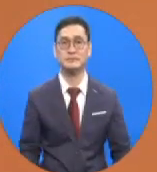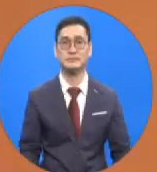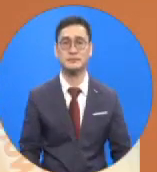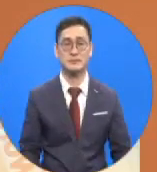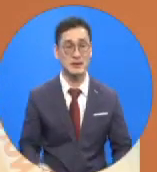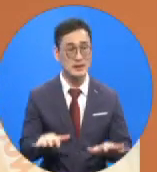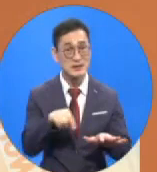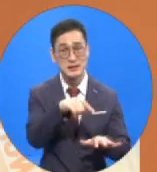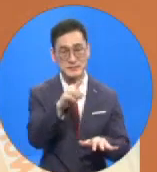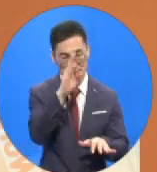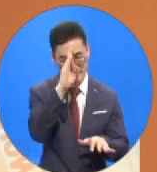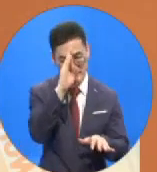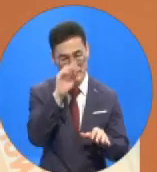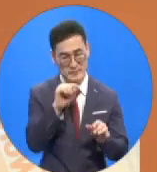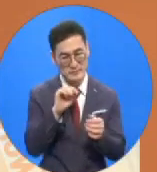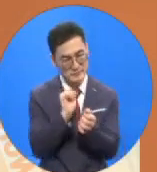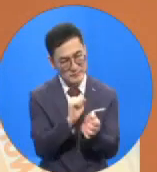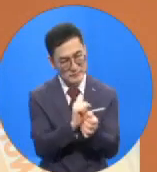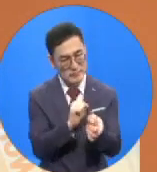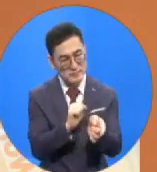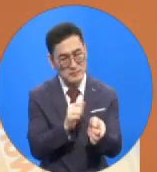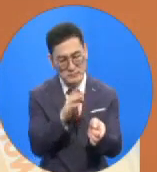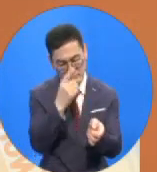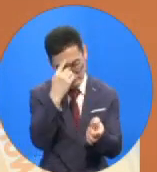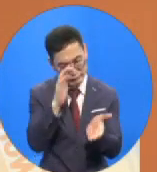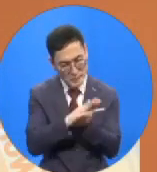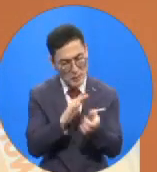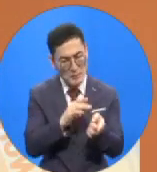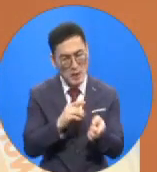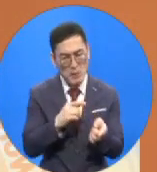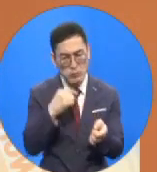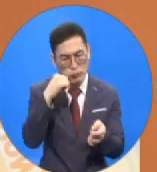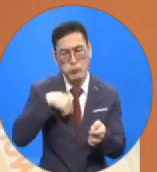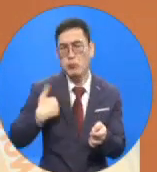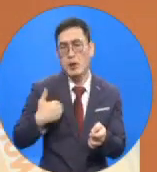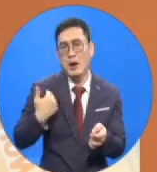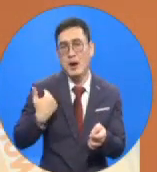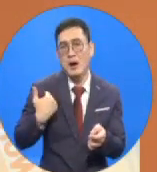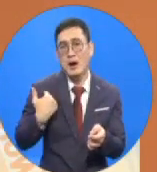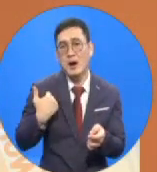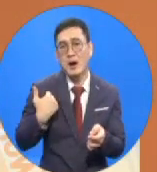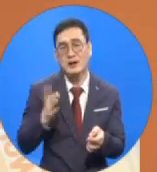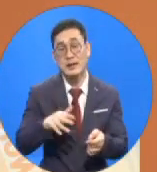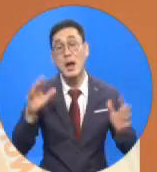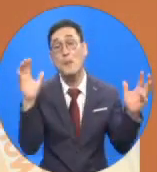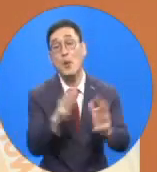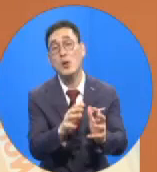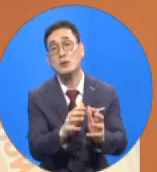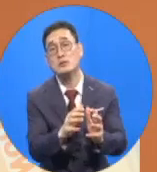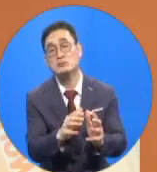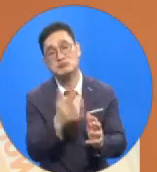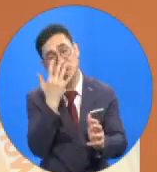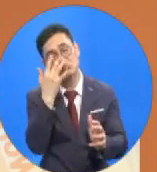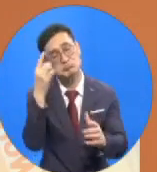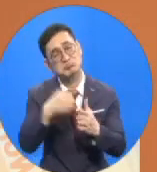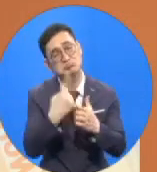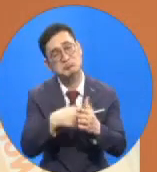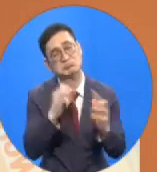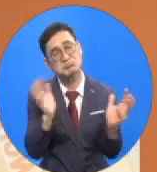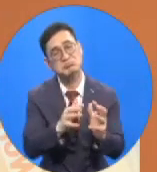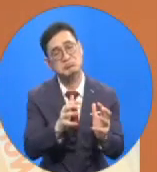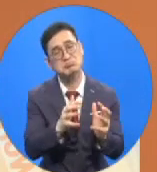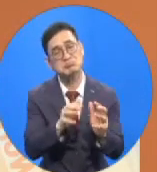대단히 많습니다 그렇기 때문에 어느 지역에서 많은 모임이 있었거나 그런 경우엔 확산 l 일어날 수가 있습니다 지금 지금